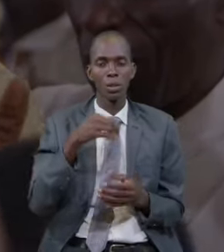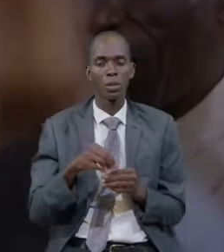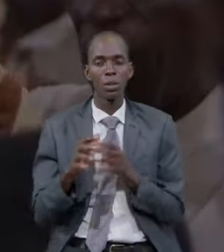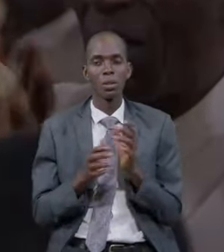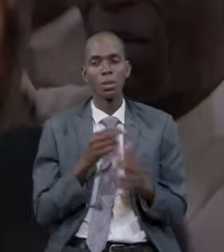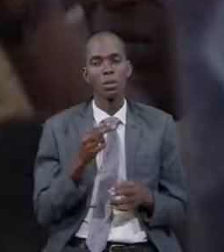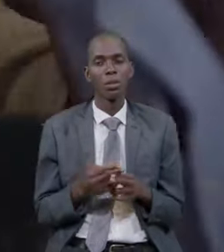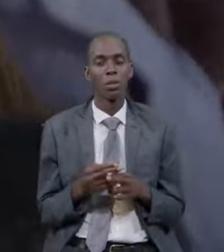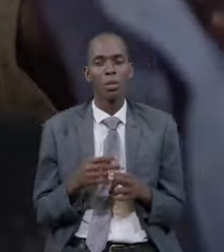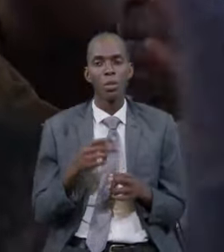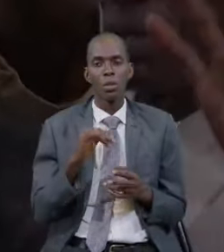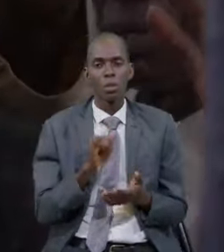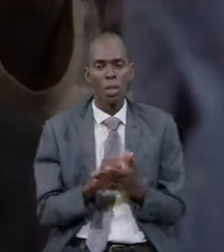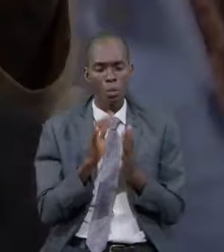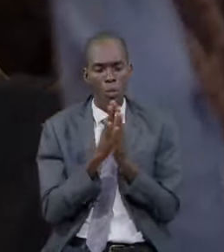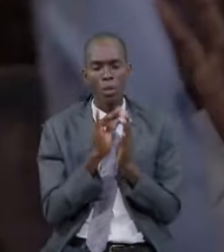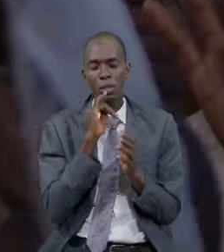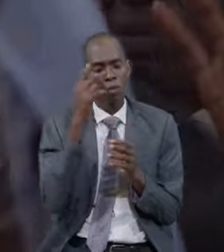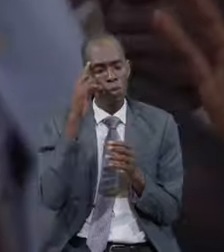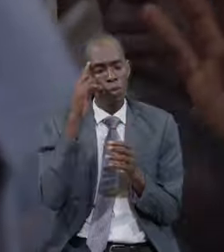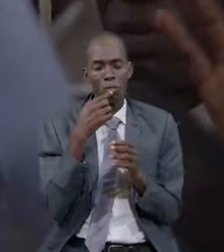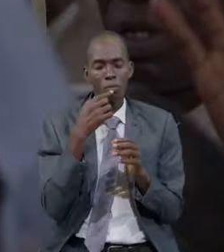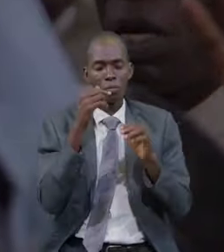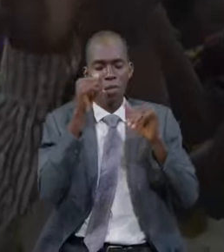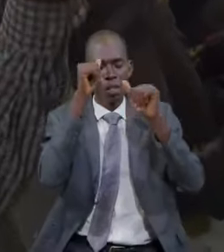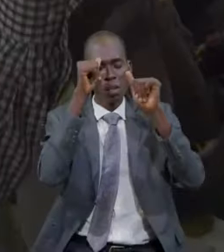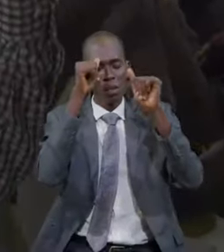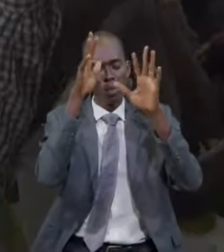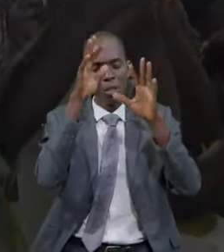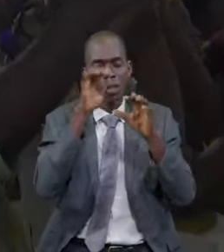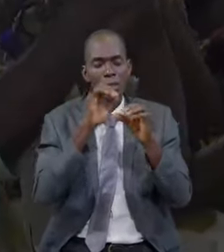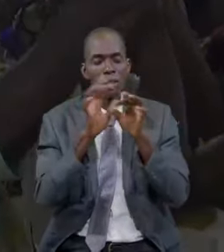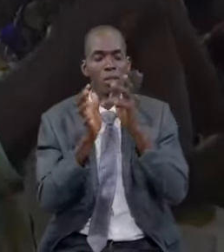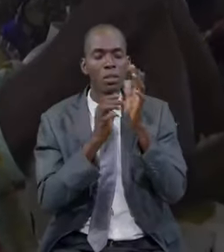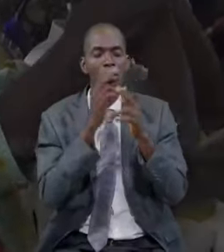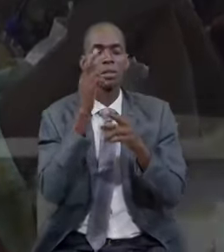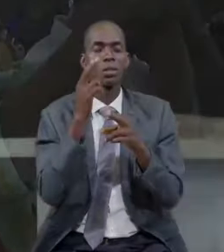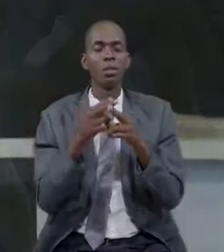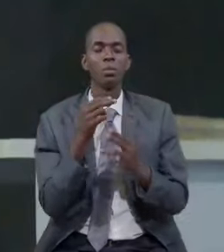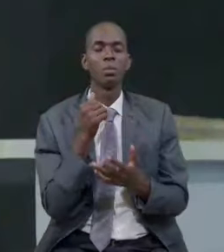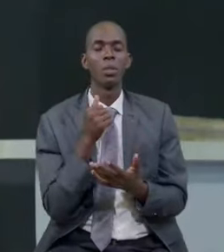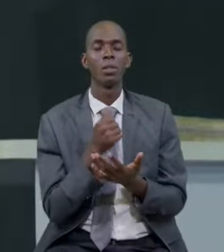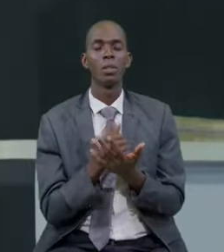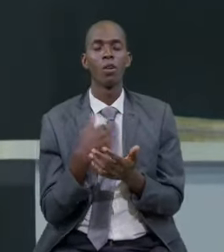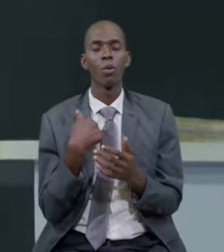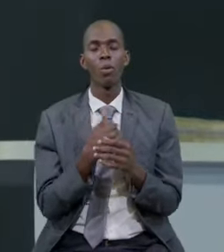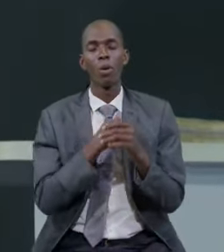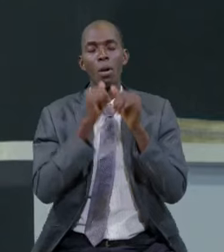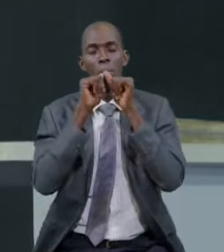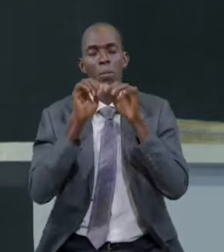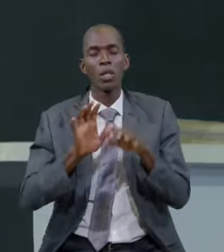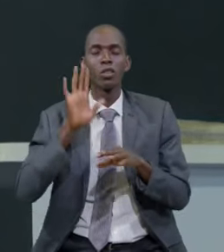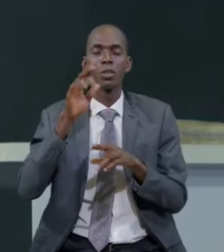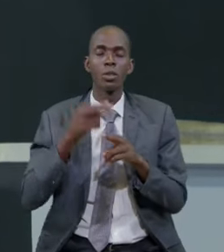Ouais, la personne dont je parle là-bas, paix. Au nom de Jésus. Nous bénissons ton nom